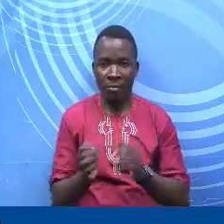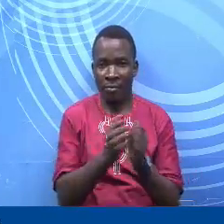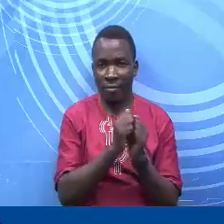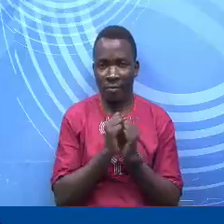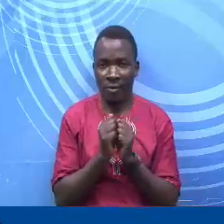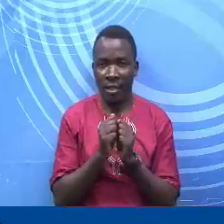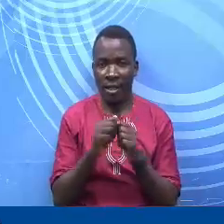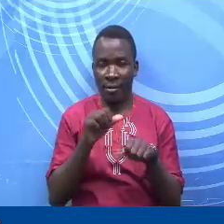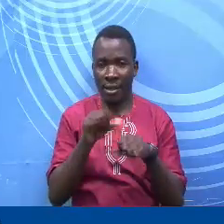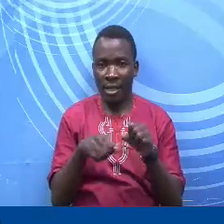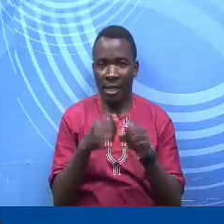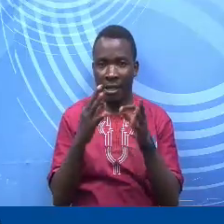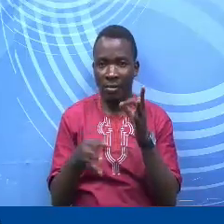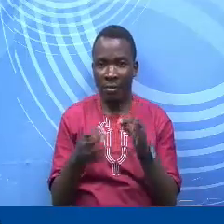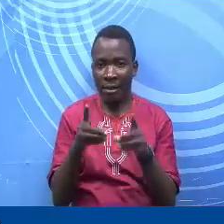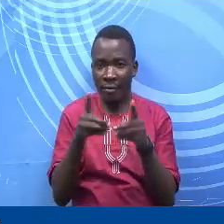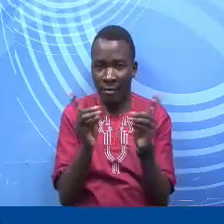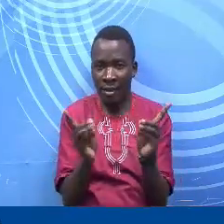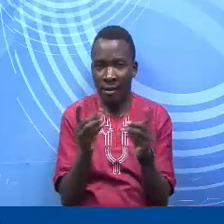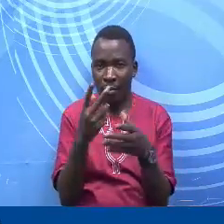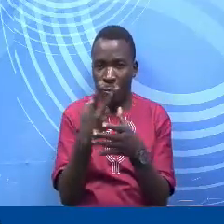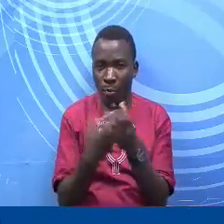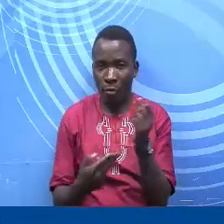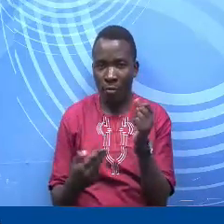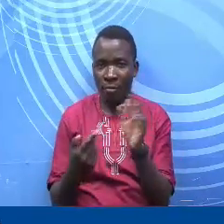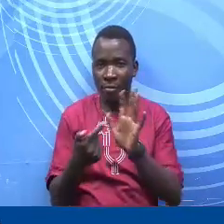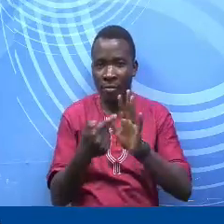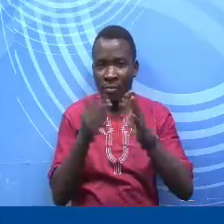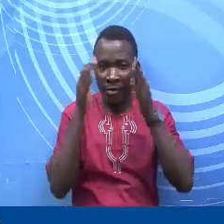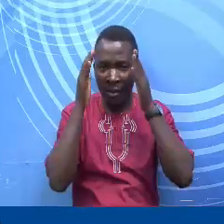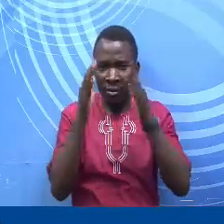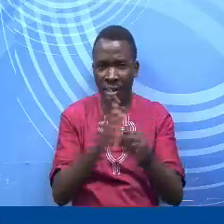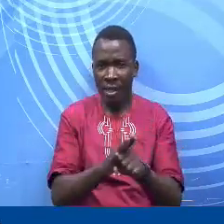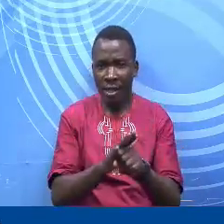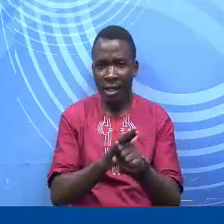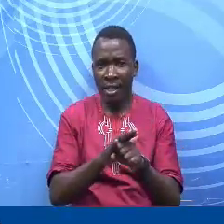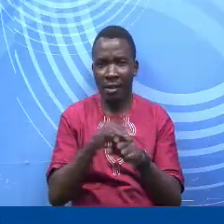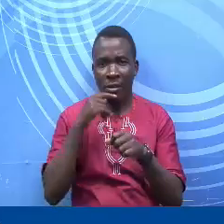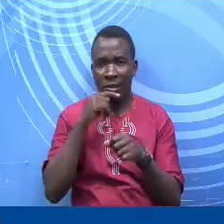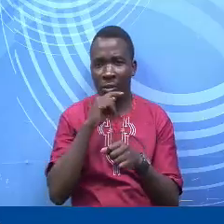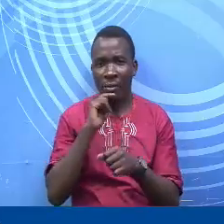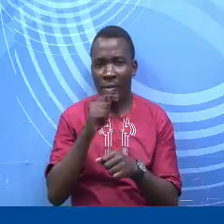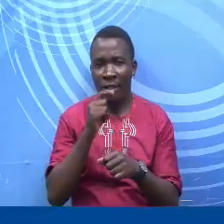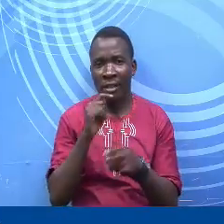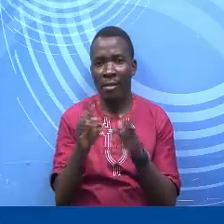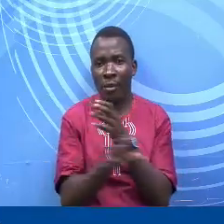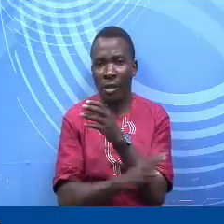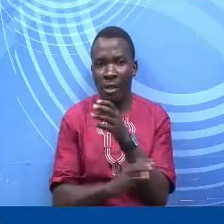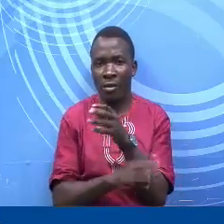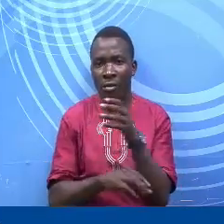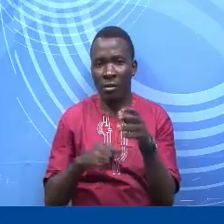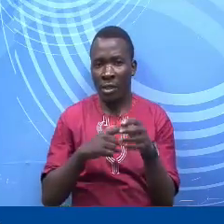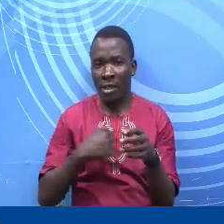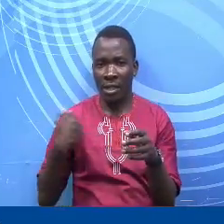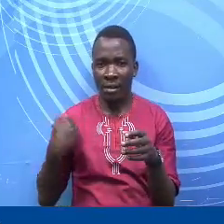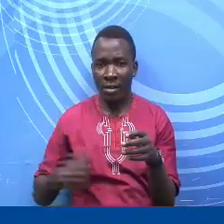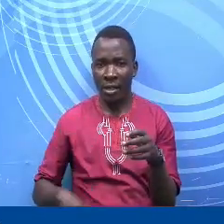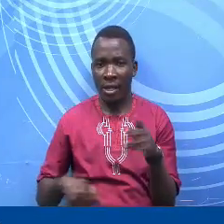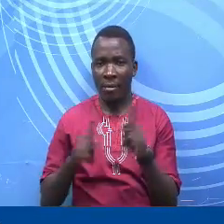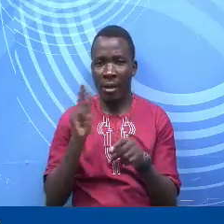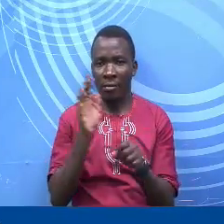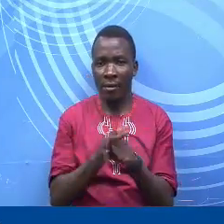iby'urubanza rw'ubutane bw'ababombi byakunze kugarukwaho cyane ku mbuga nkoranyambaga mu Bushinwa aho benshi bagaragaje